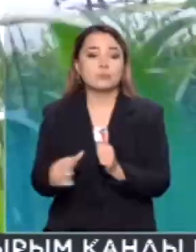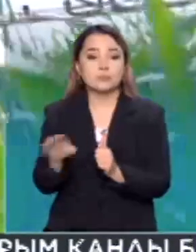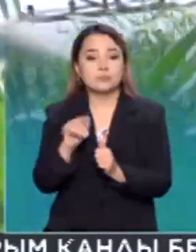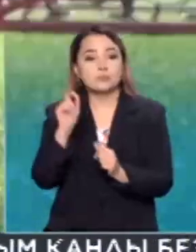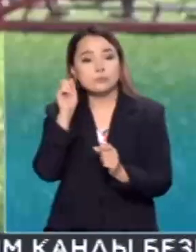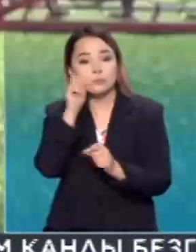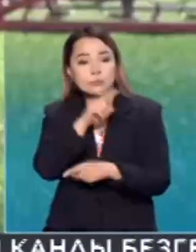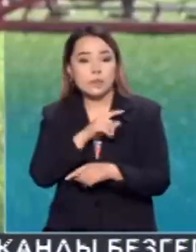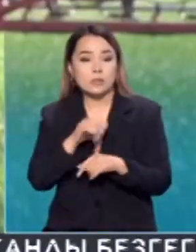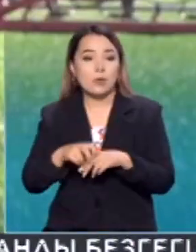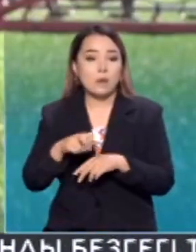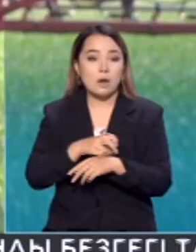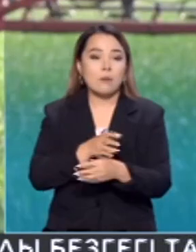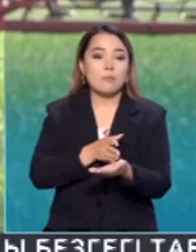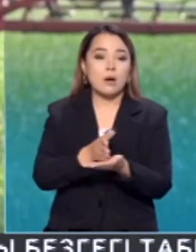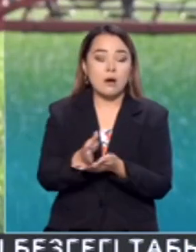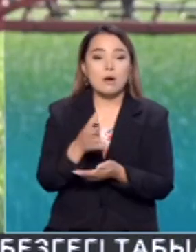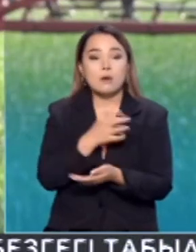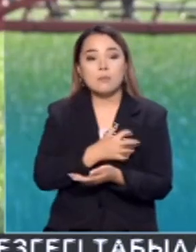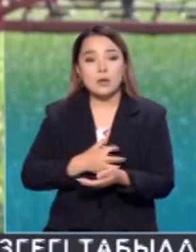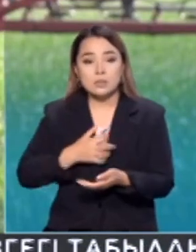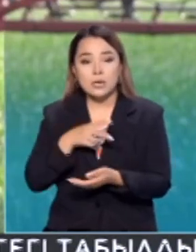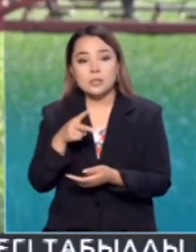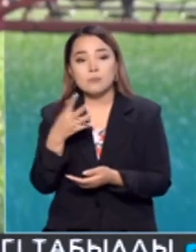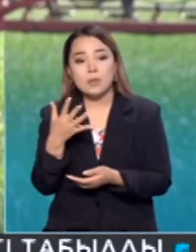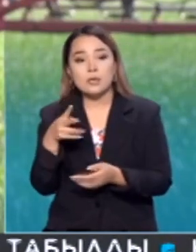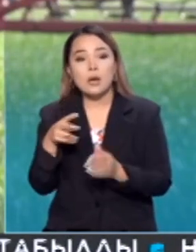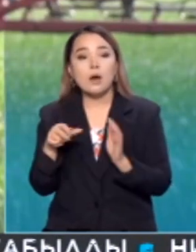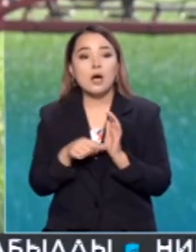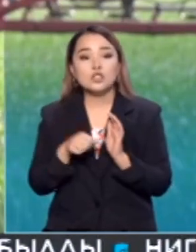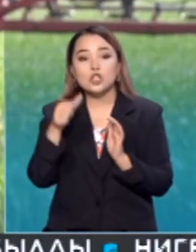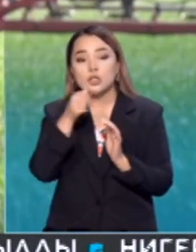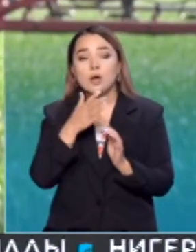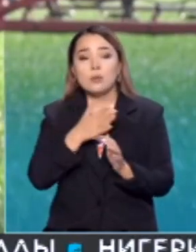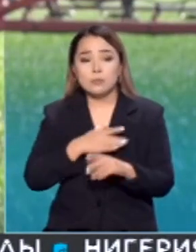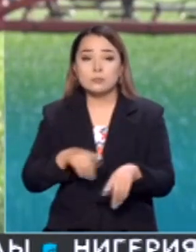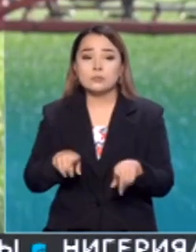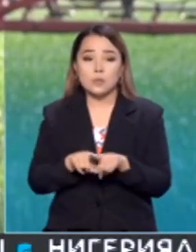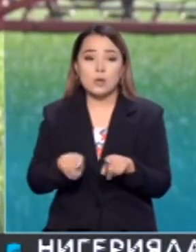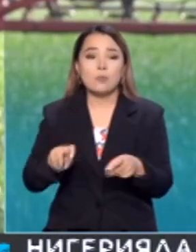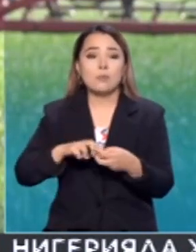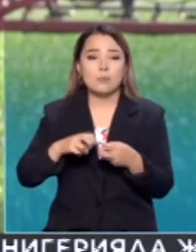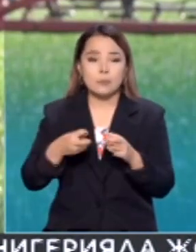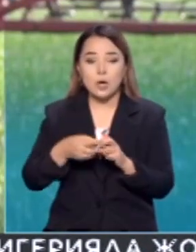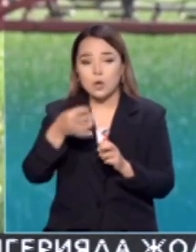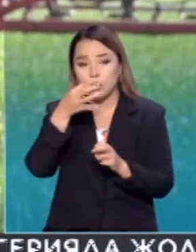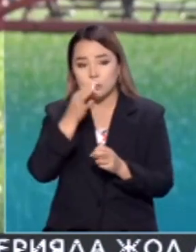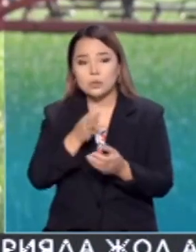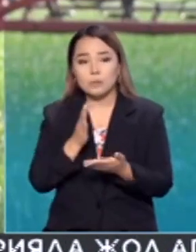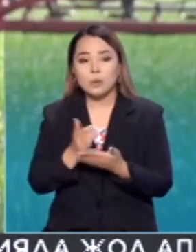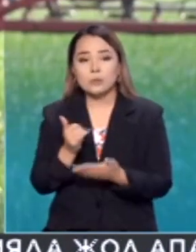отырамыз. Шегірткенің бағытын бақылау маңызды. 2005-2006 жылдары бізде де осындай проблема болды. Тәжірибе бар.